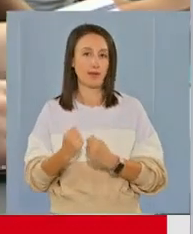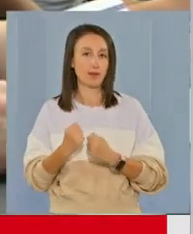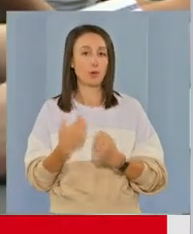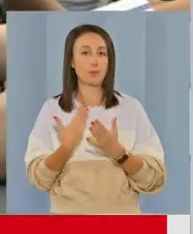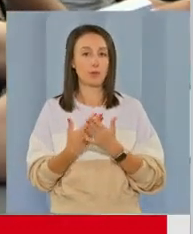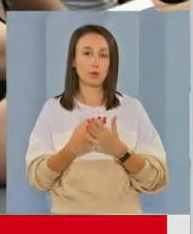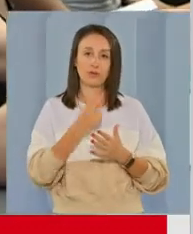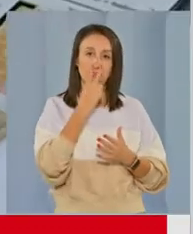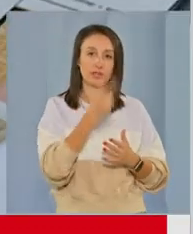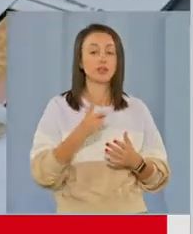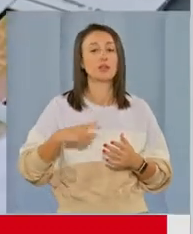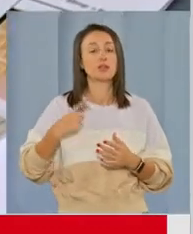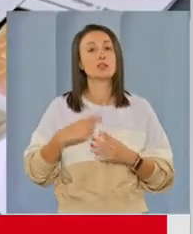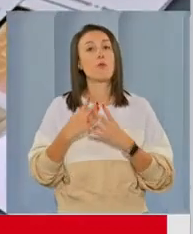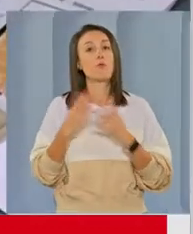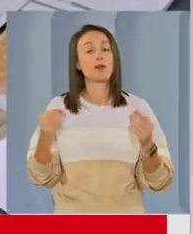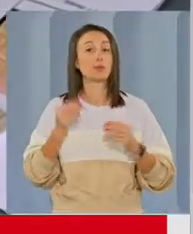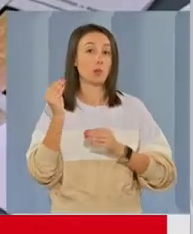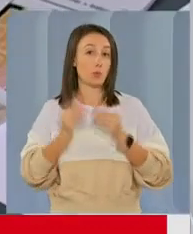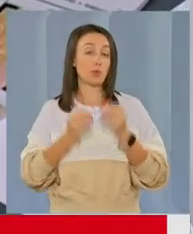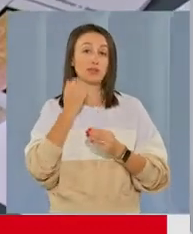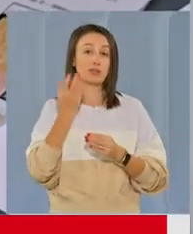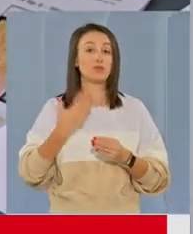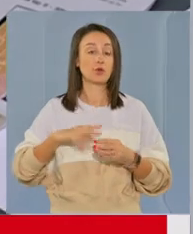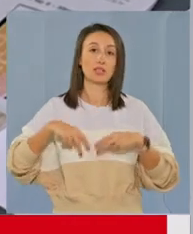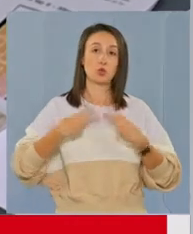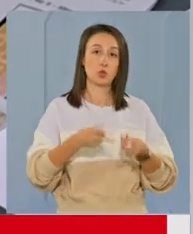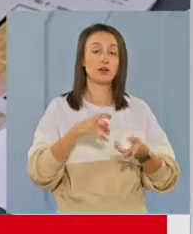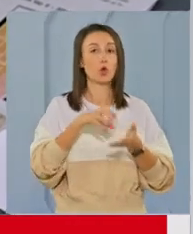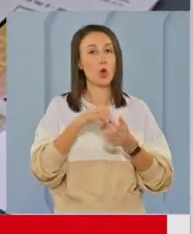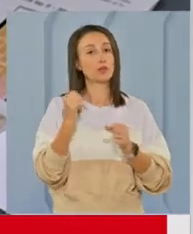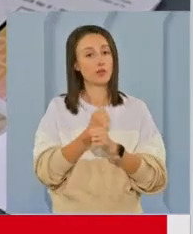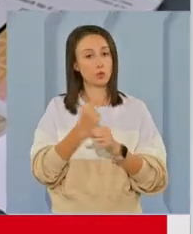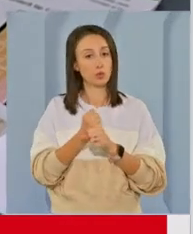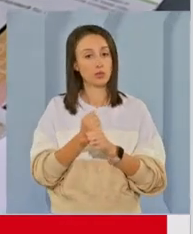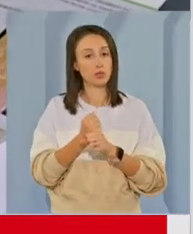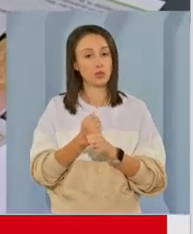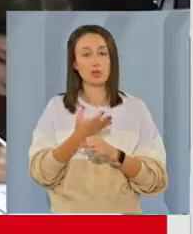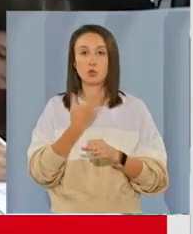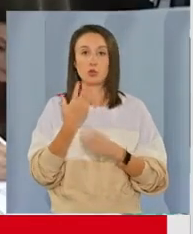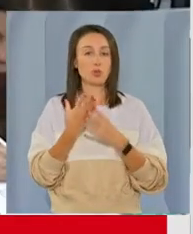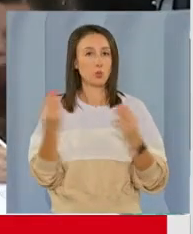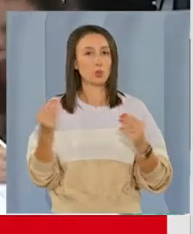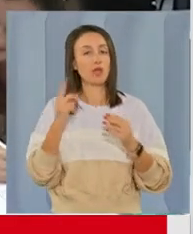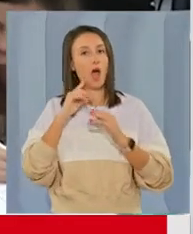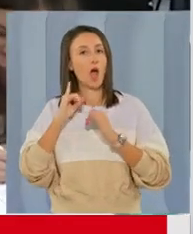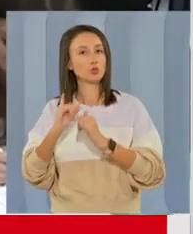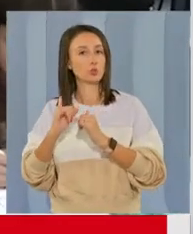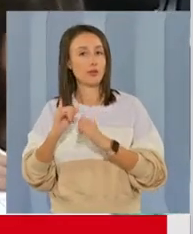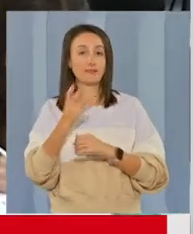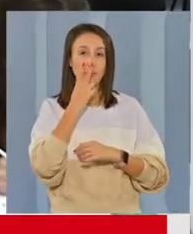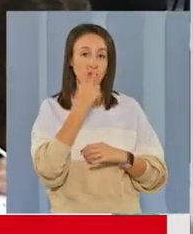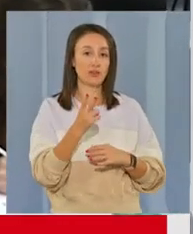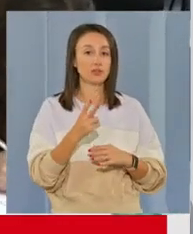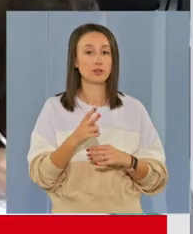pentru că, vedeți, există foarte multe probleme atunci când vor să se întoarcă la locul de muncă. Nu sunt foarte mult consiliate în ceea ce